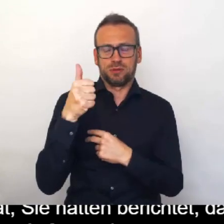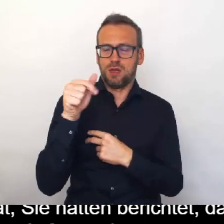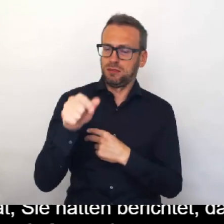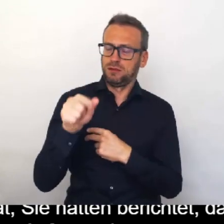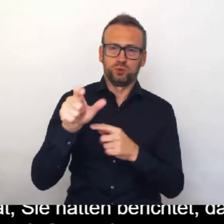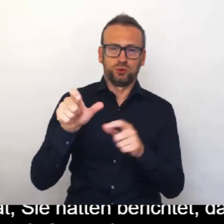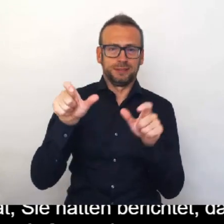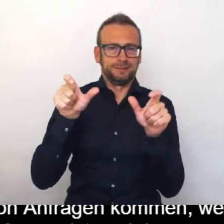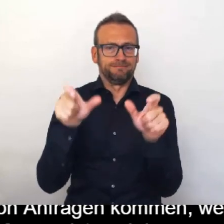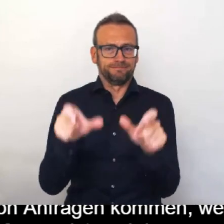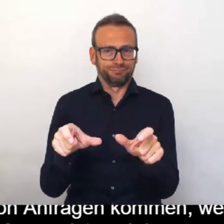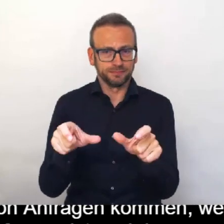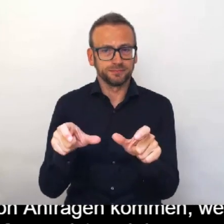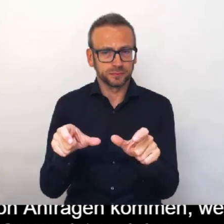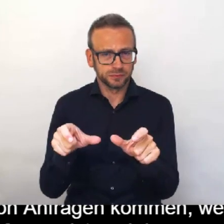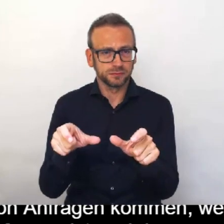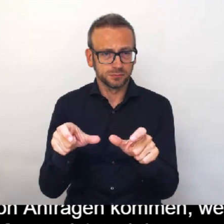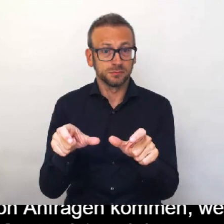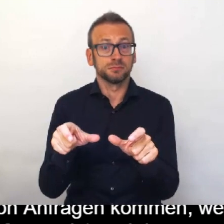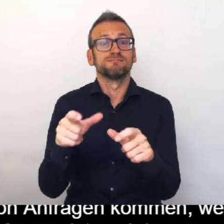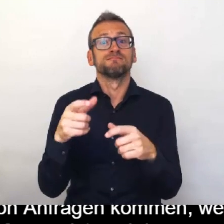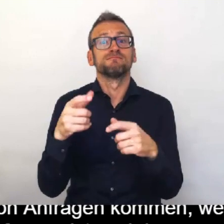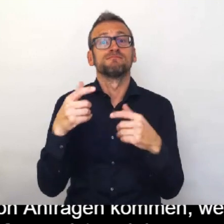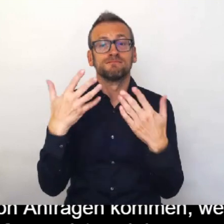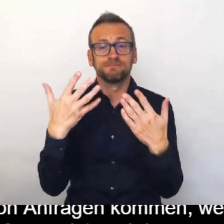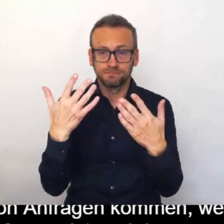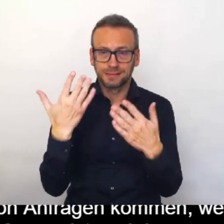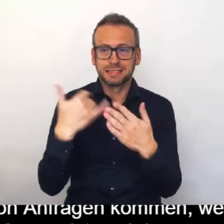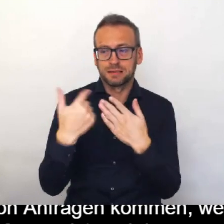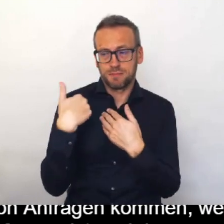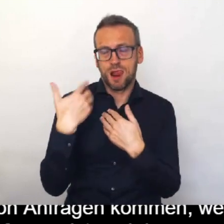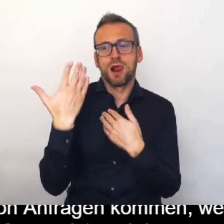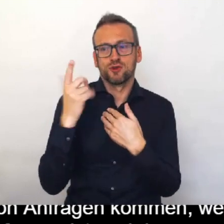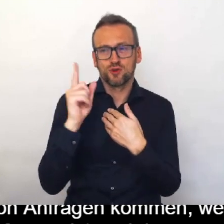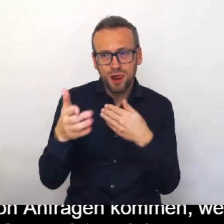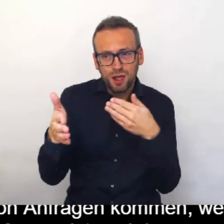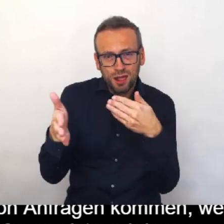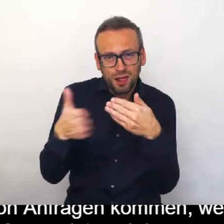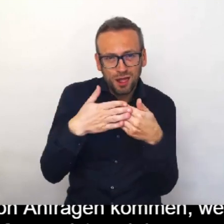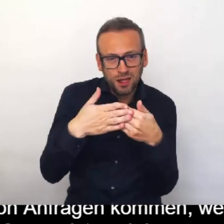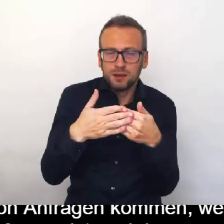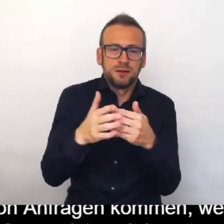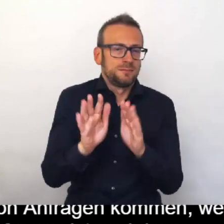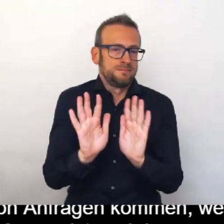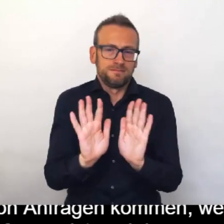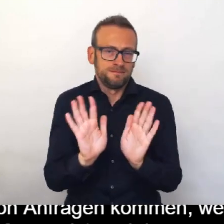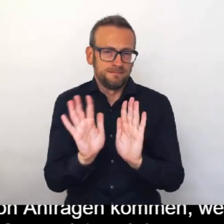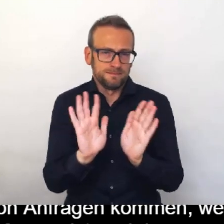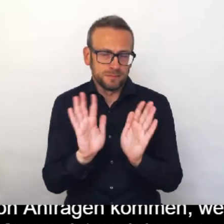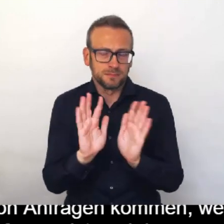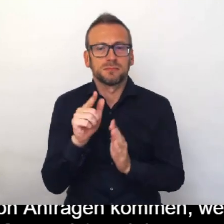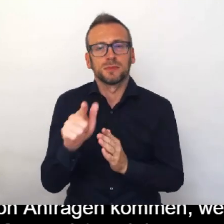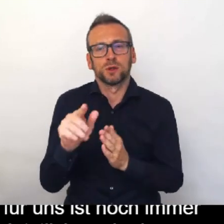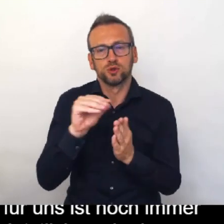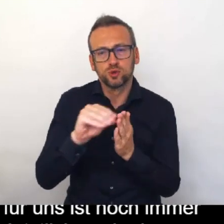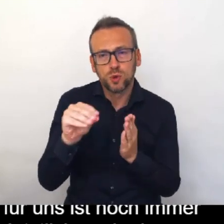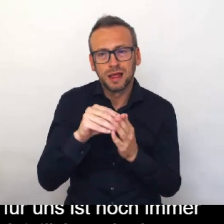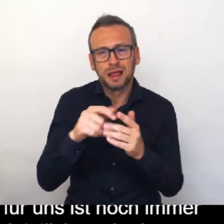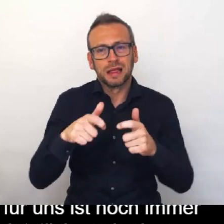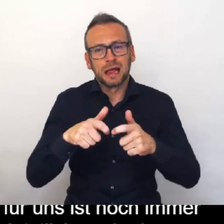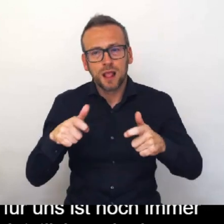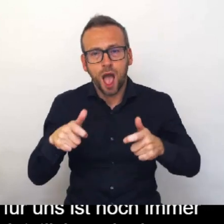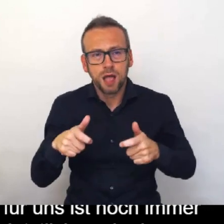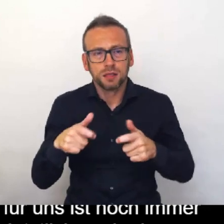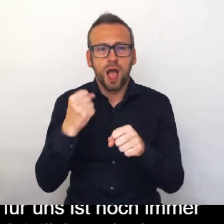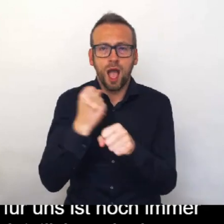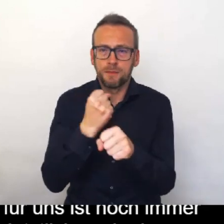wenn ich es richtig sehe, in Bayern 28 Kreisverwaltungsbereiche, Landkreise oder kreisfreie Städte, die